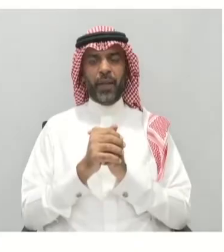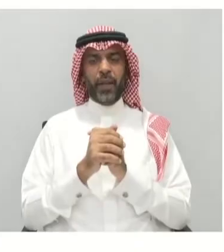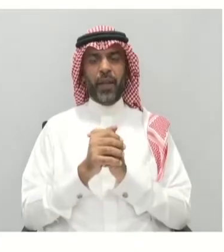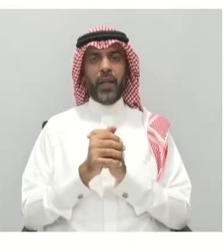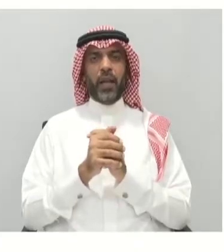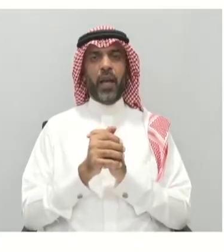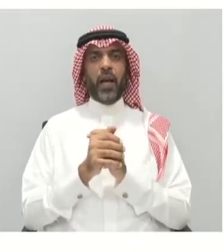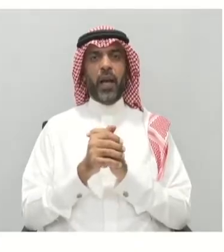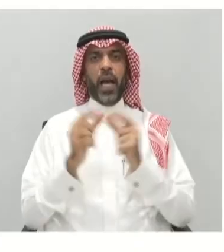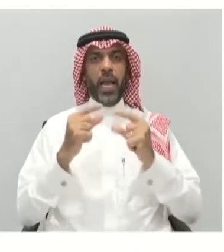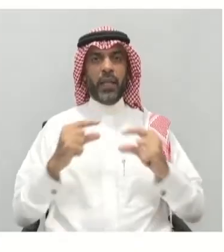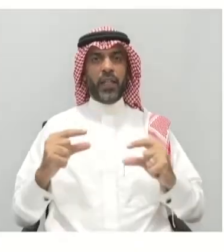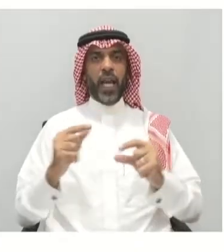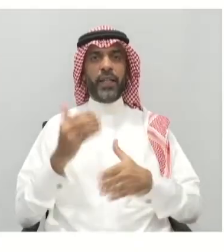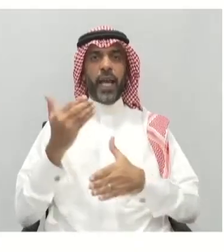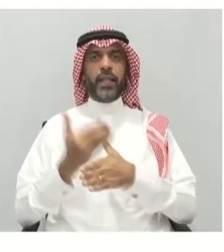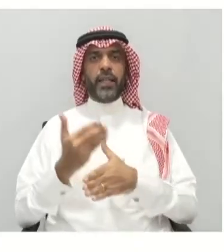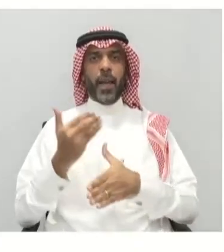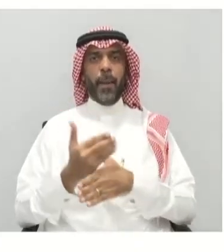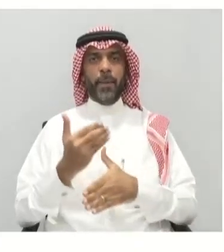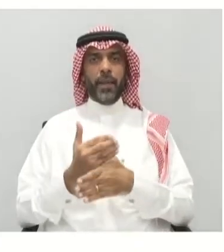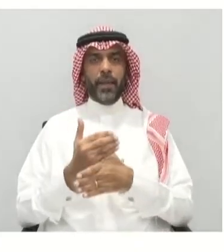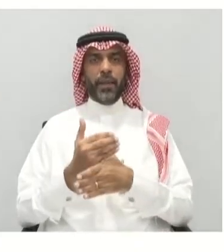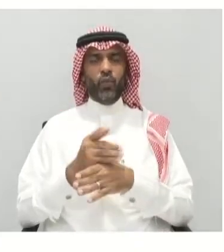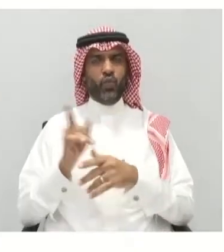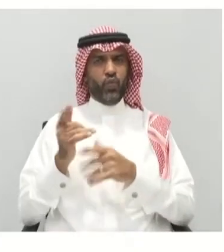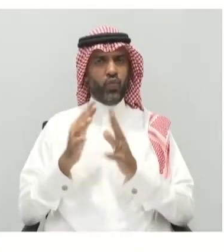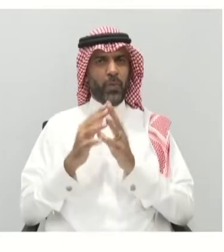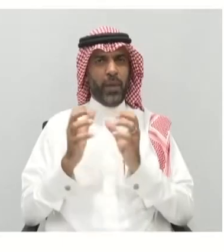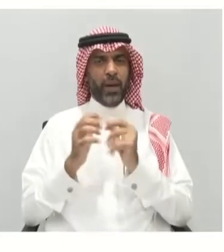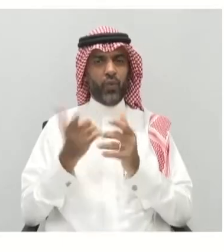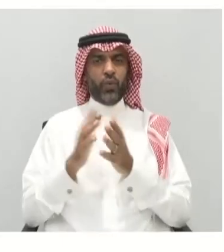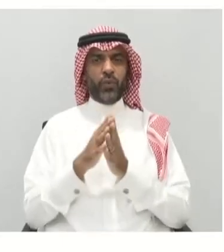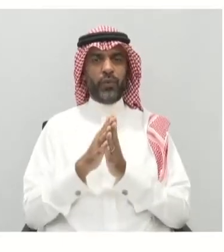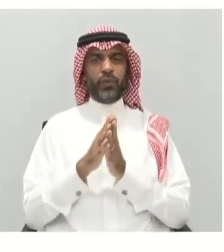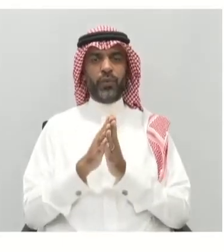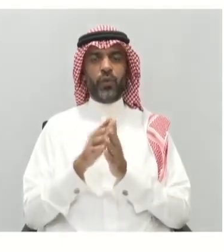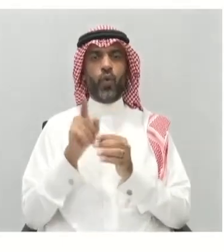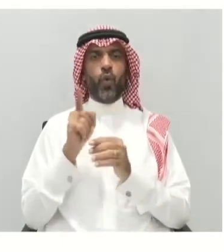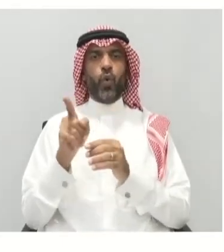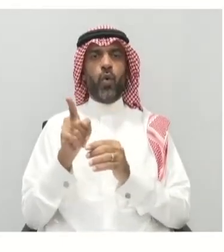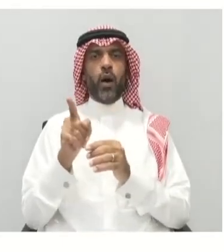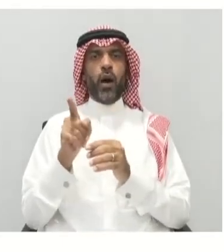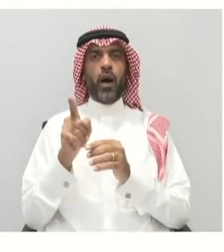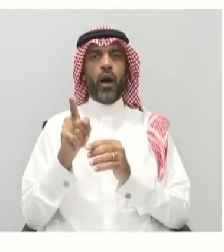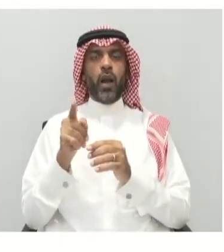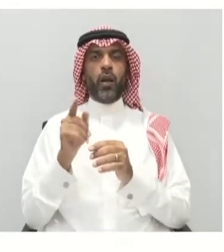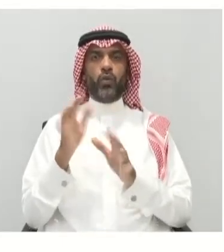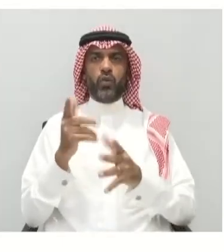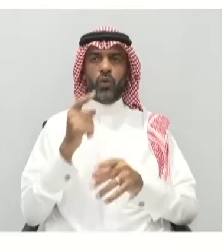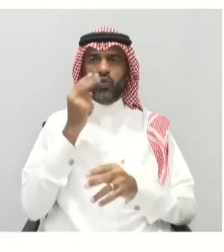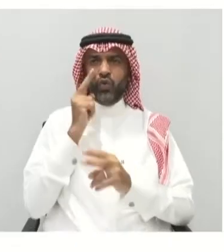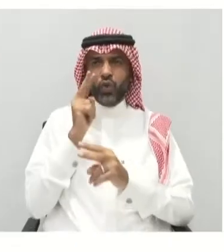شباب الحجاج السببي طيب ما هو الحجاج السببي هو الحجاج الذي يقوم على النظر في الاسباب